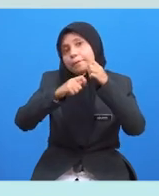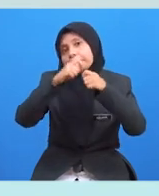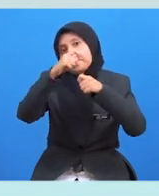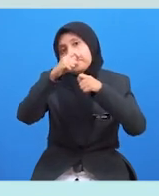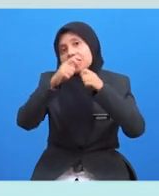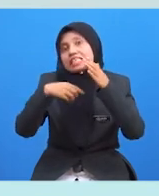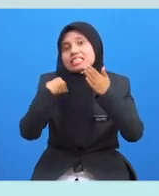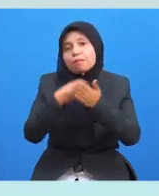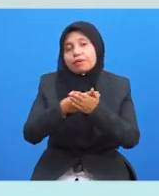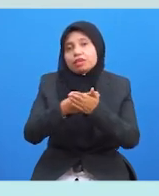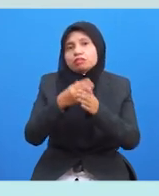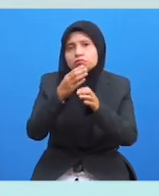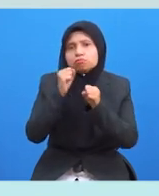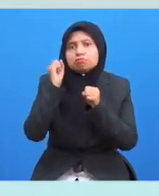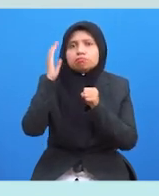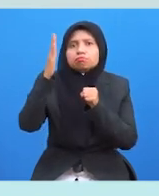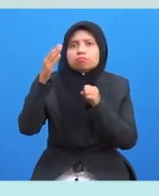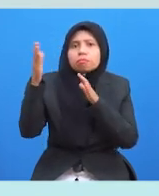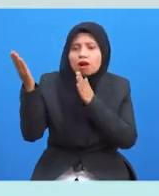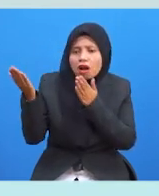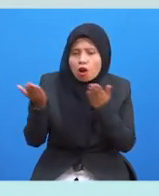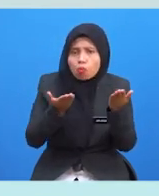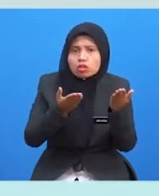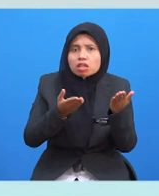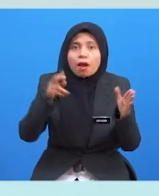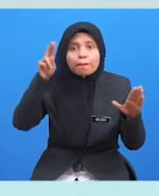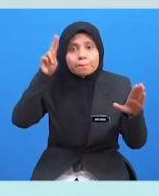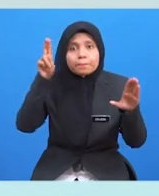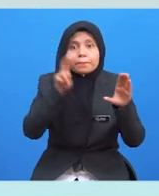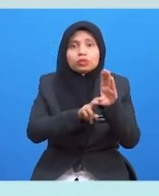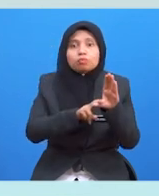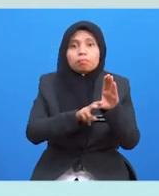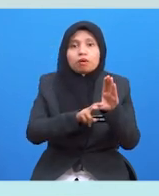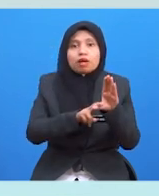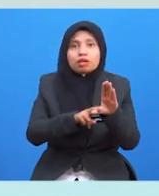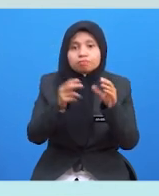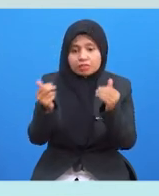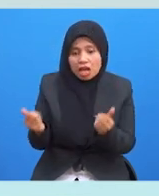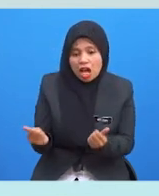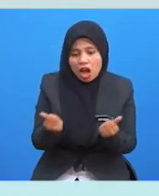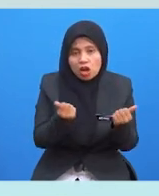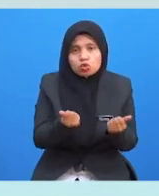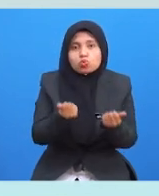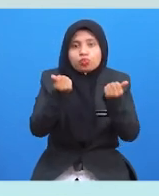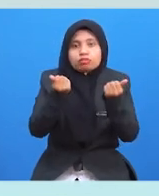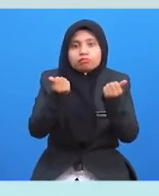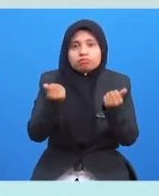udara akan dapat membawa penumpang, mengangkut barangan,